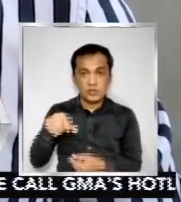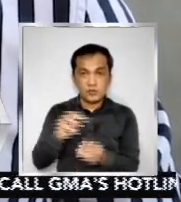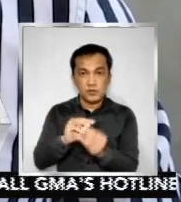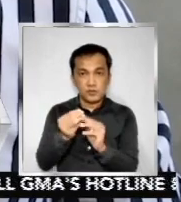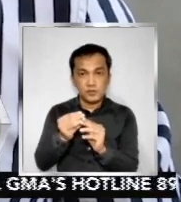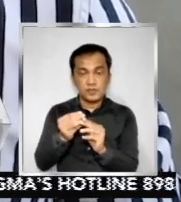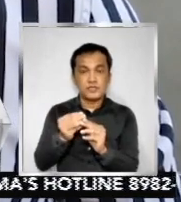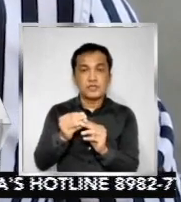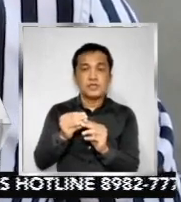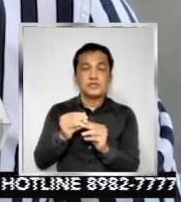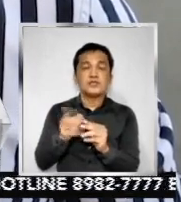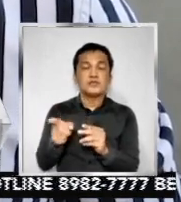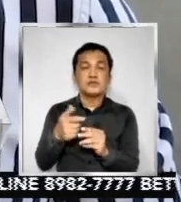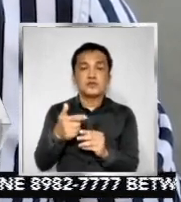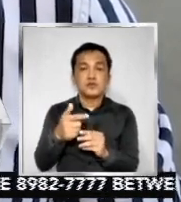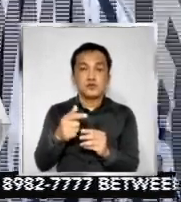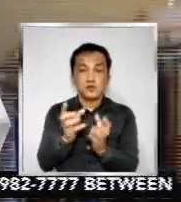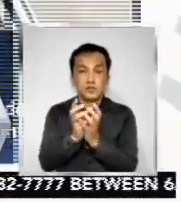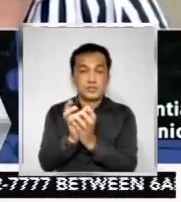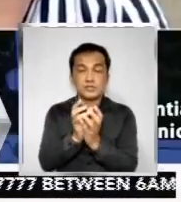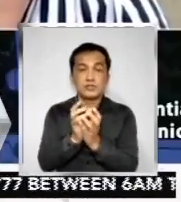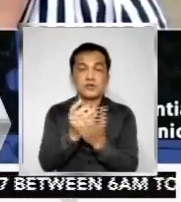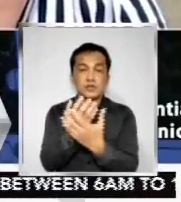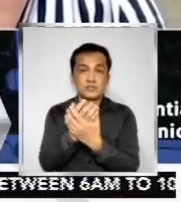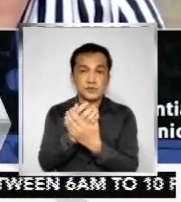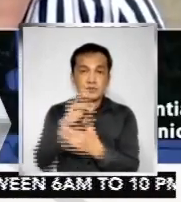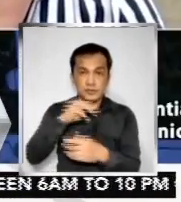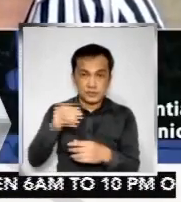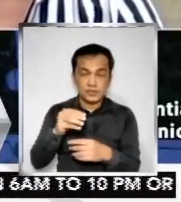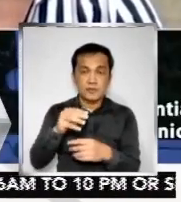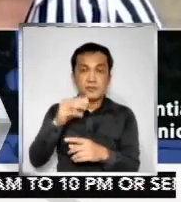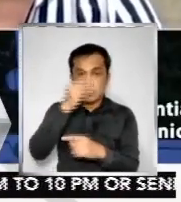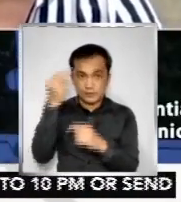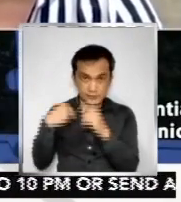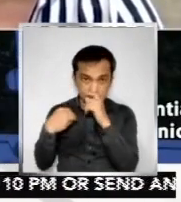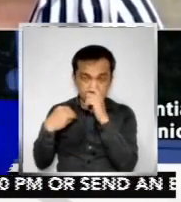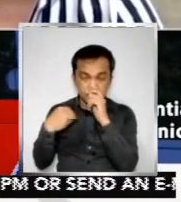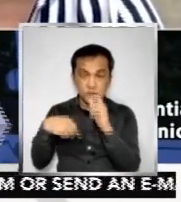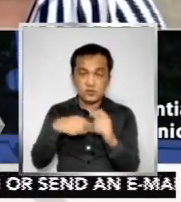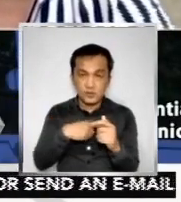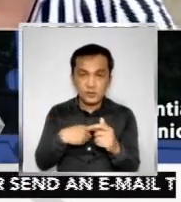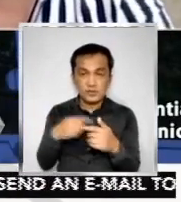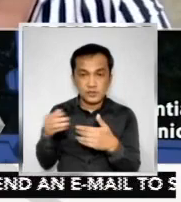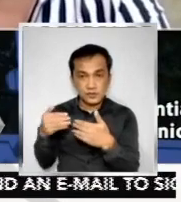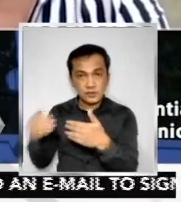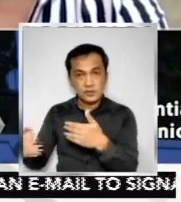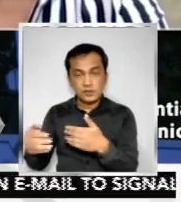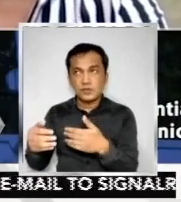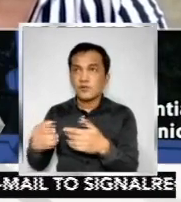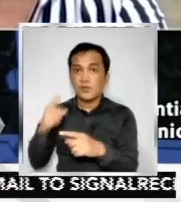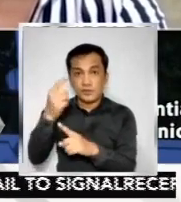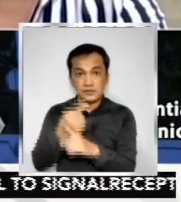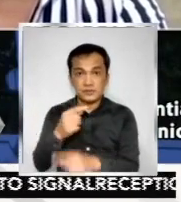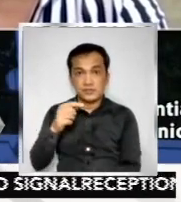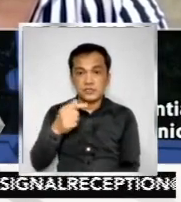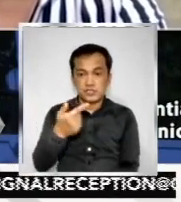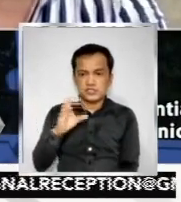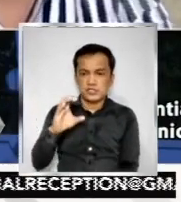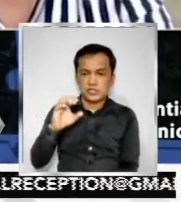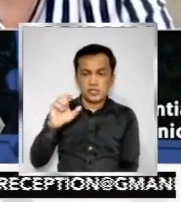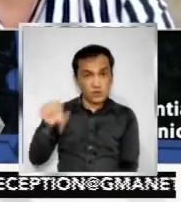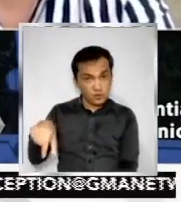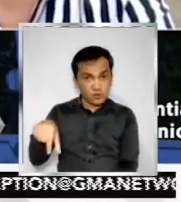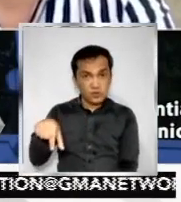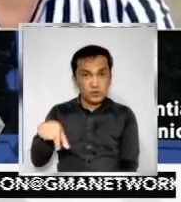Quarantine ng Metro Manila sa Marso. We will go through another month of GCQ, but I'm confident yung pagdating ng